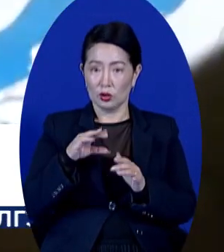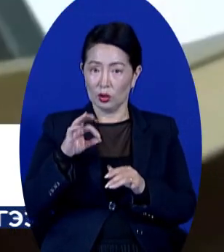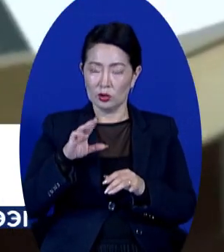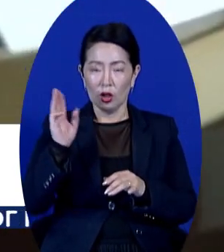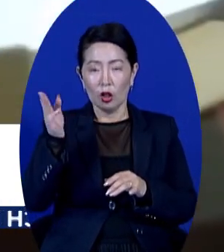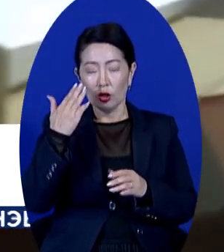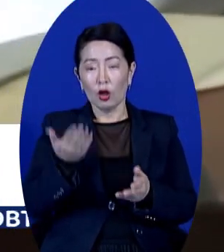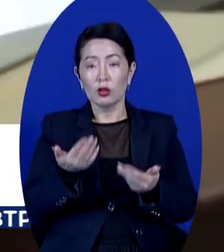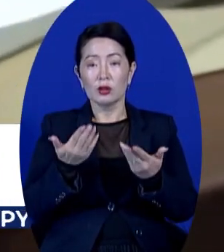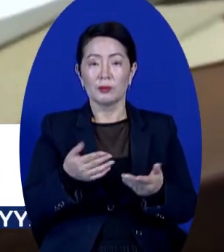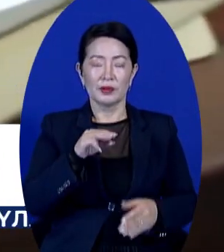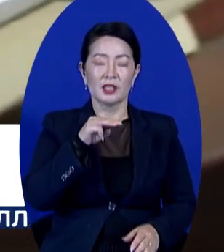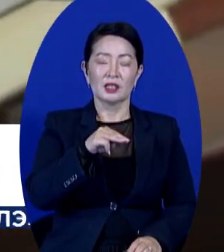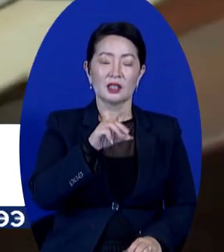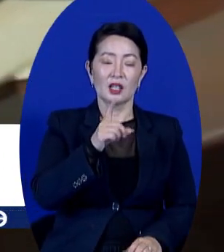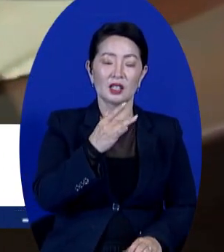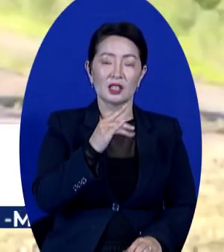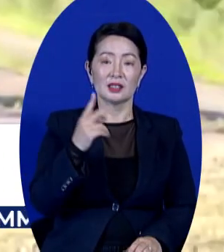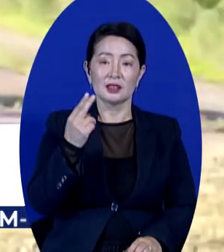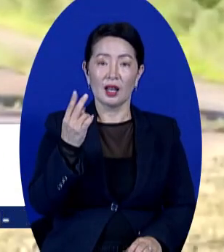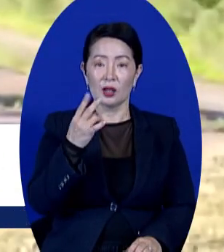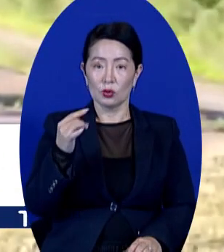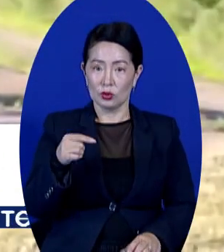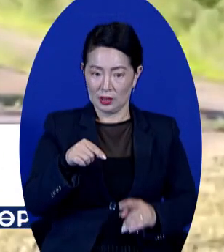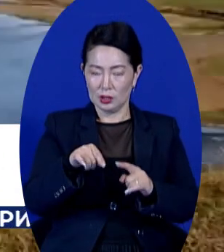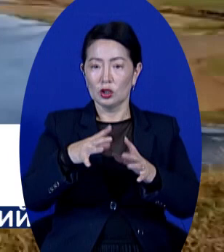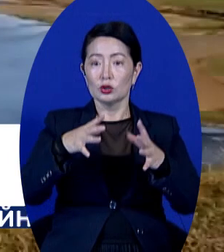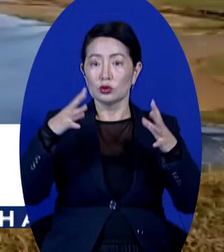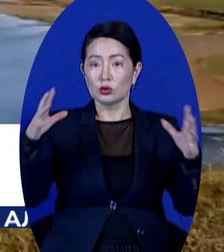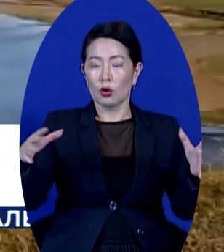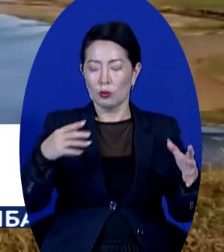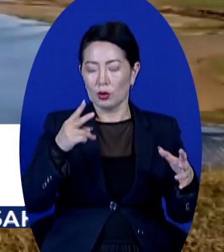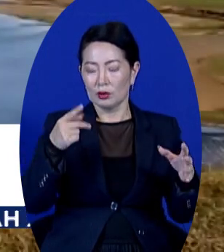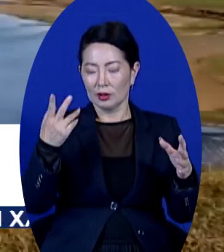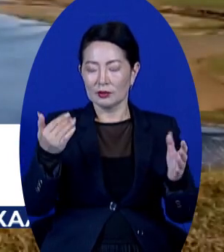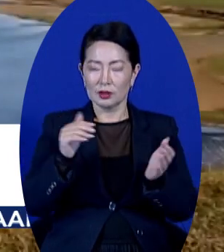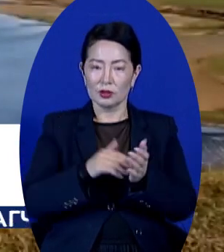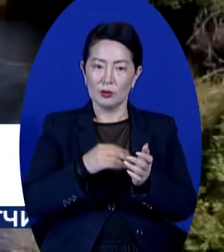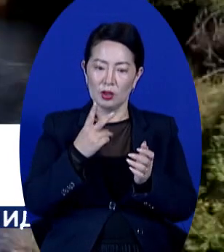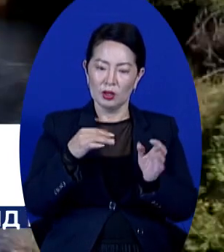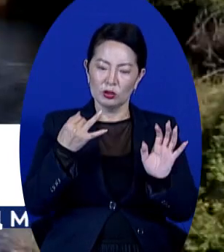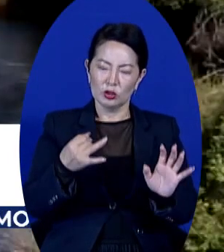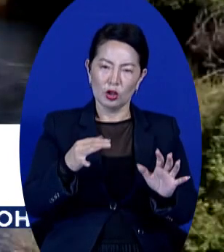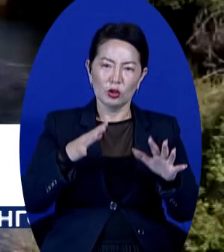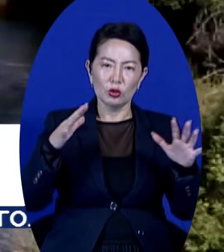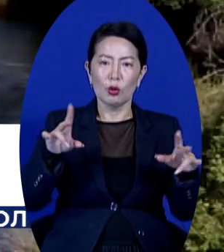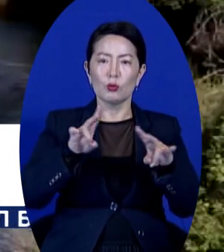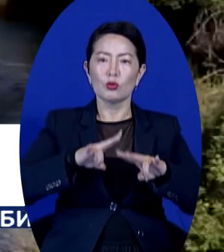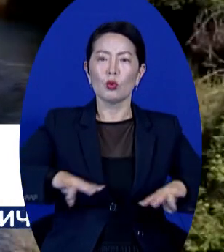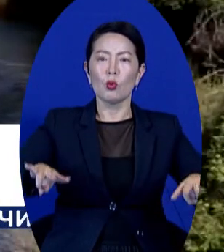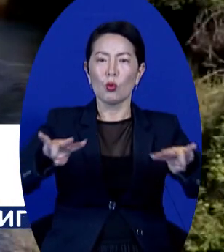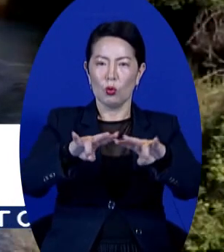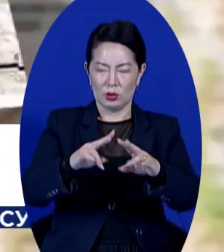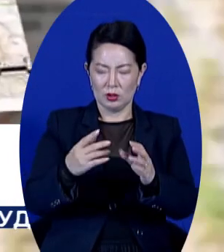ойлгомжтой тайлбарлахад тэрхийн цагаан нуураас 2.5 дахин том 2.7 тэрбум куб эзлэхүүн бүхий нуур үүснэ гэсэн